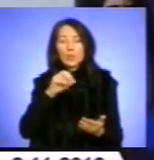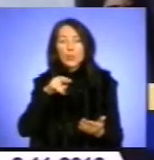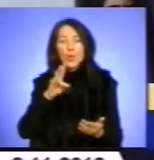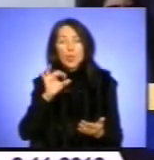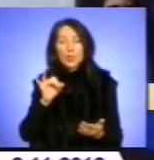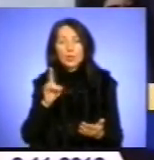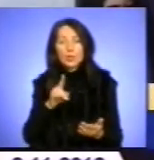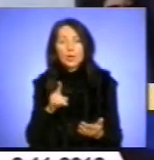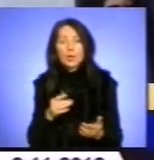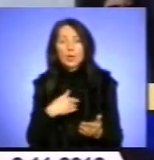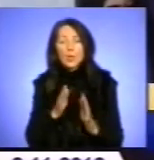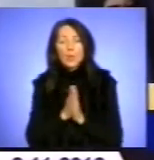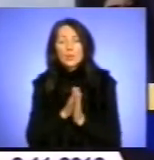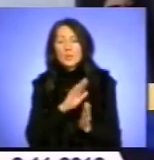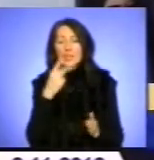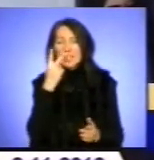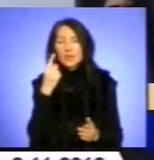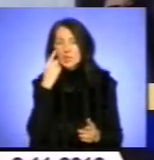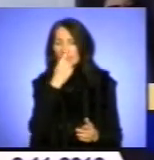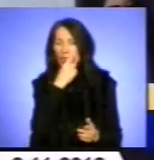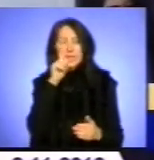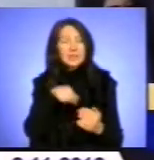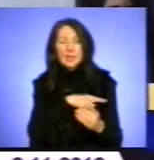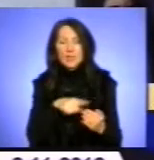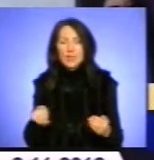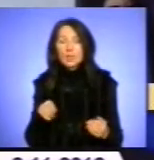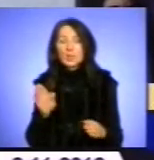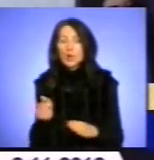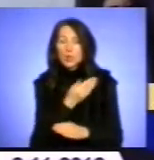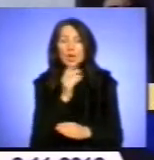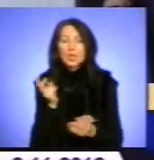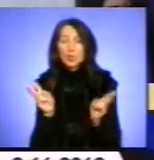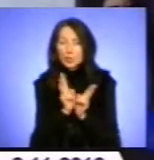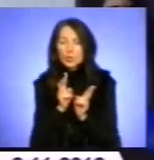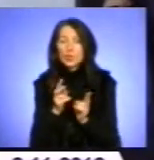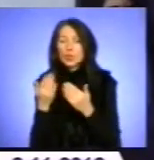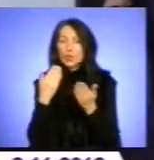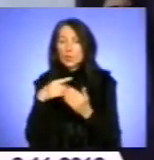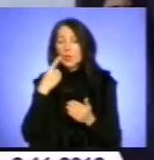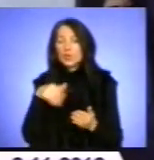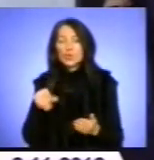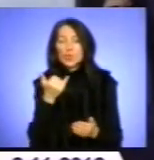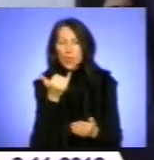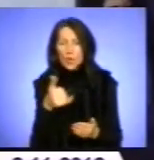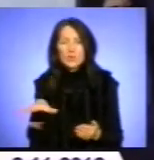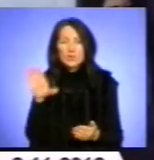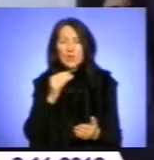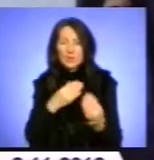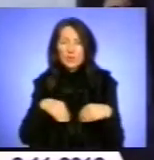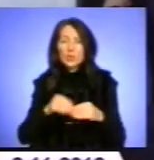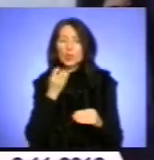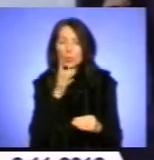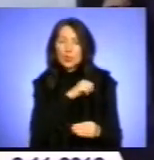їм, не уникати з ними зустрічі, розмов і казати, що у вас це все добре в сім'ї, що ви розберетеся самі в